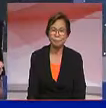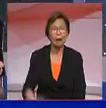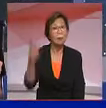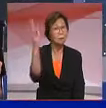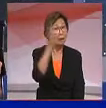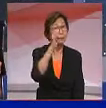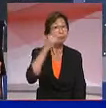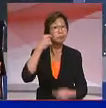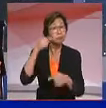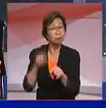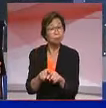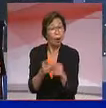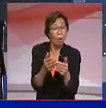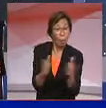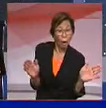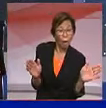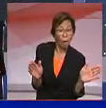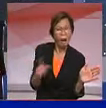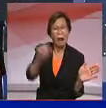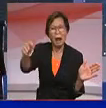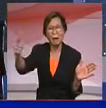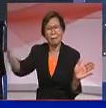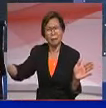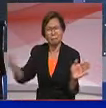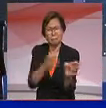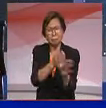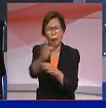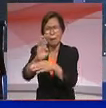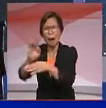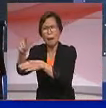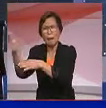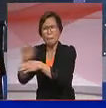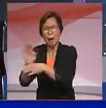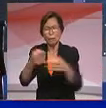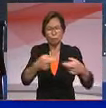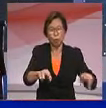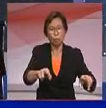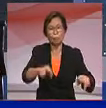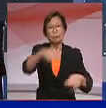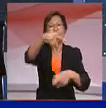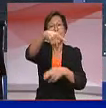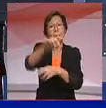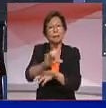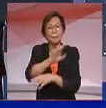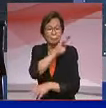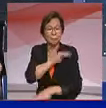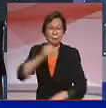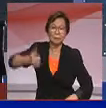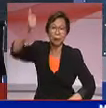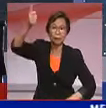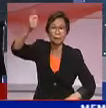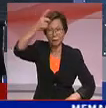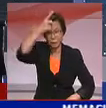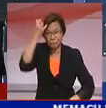Baik, kerajaan juga bersetuju untuk membuka semula baki keseluruhan sektor perniagaan peruncitan. Dalam sidang medianya, Menteri Ikanan